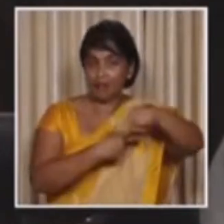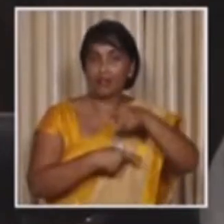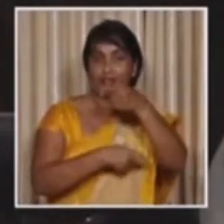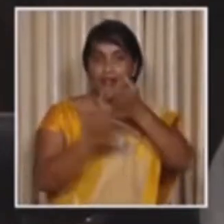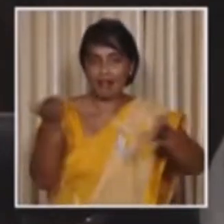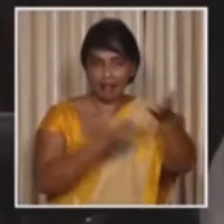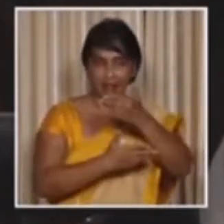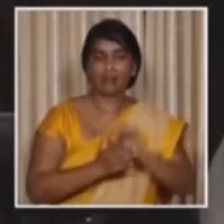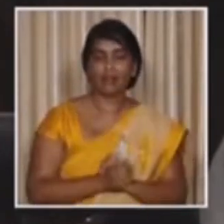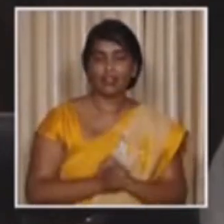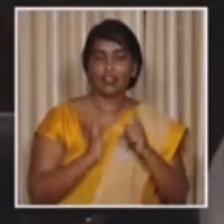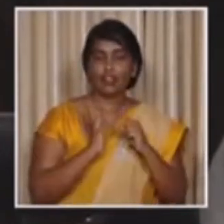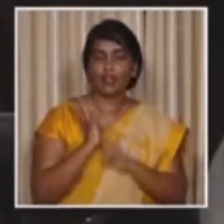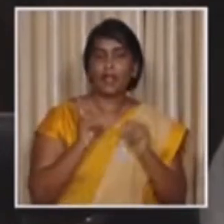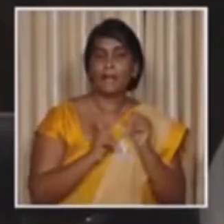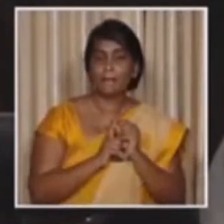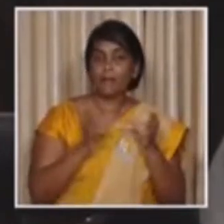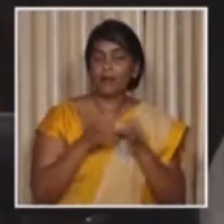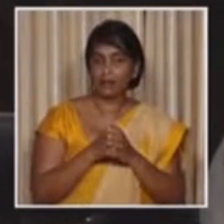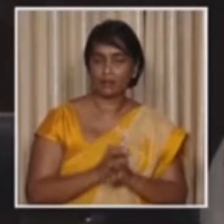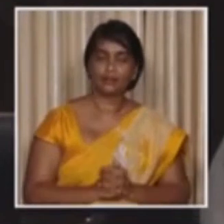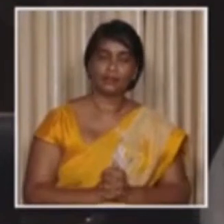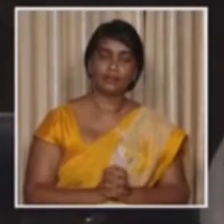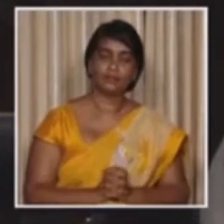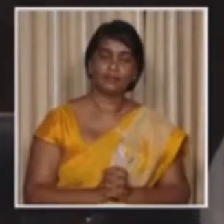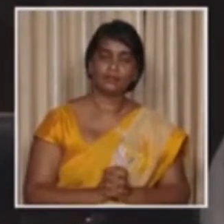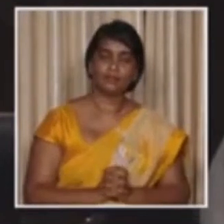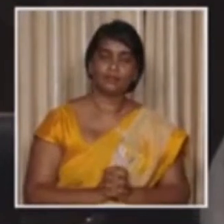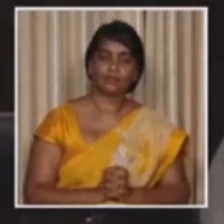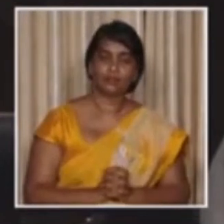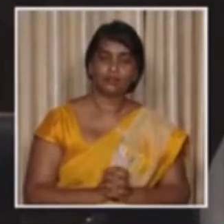ඉන්නේ UNP working committee වගේ.